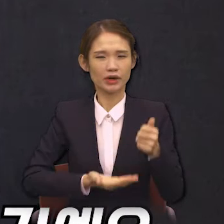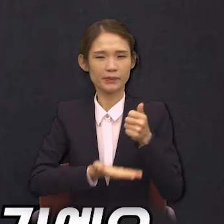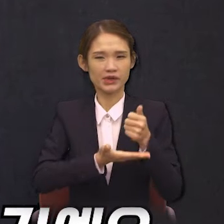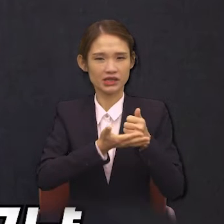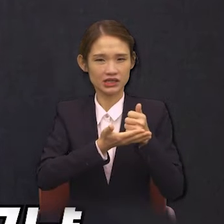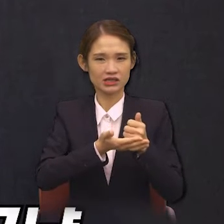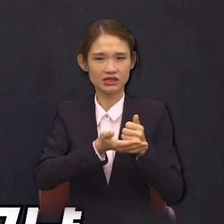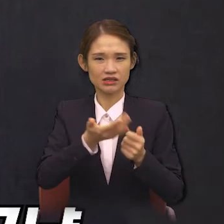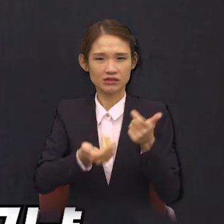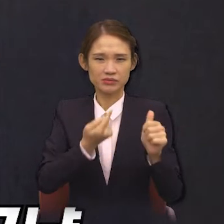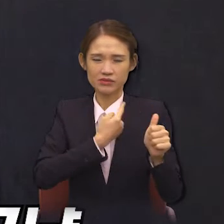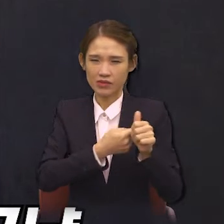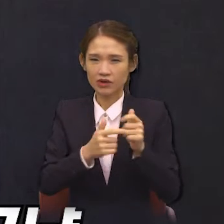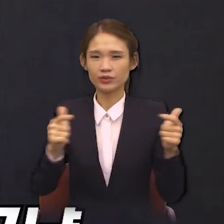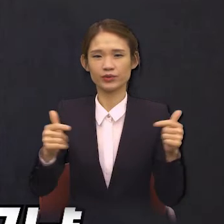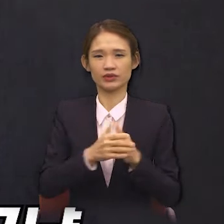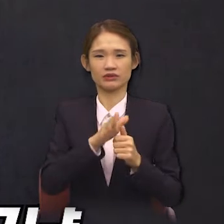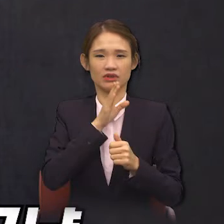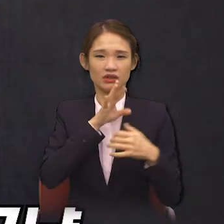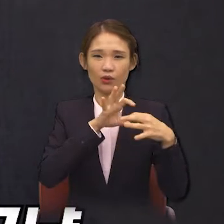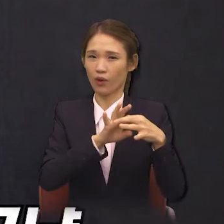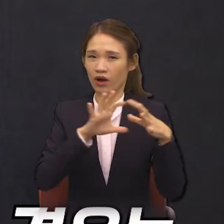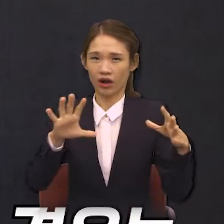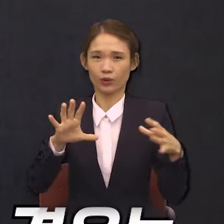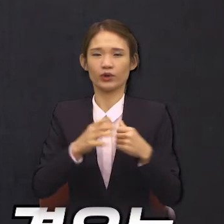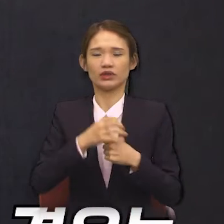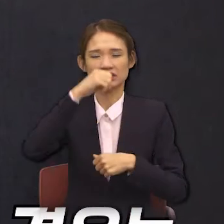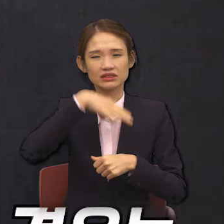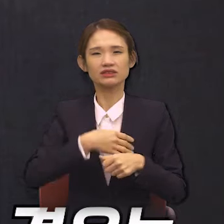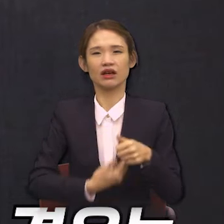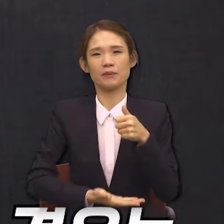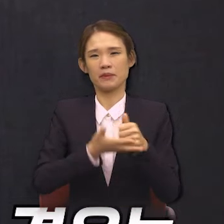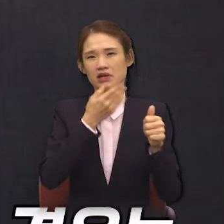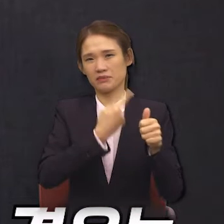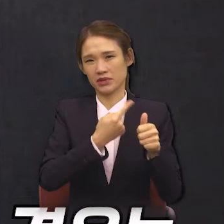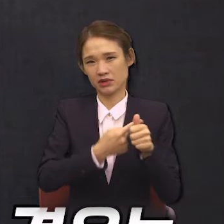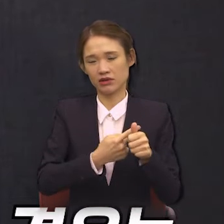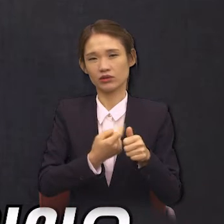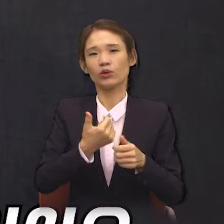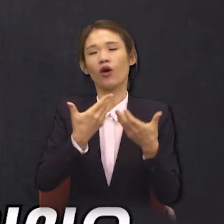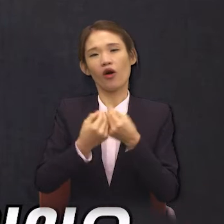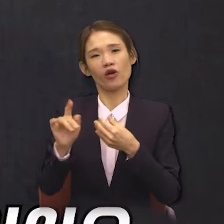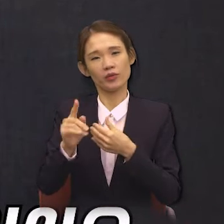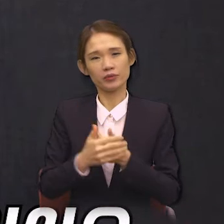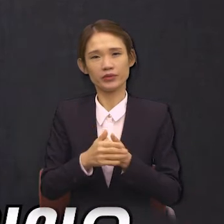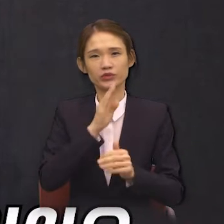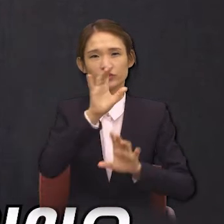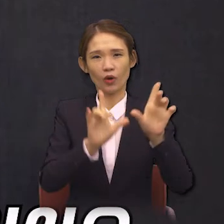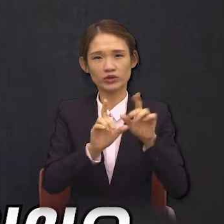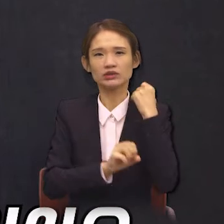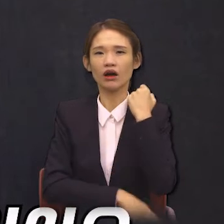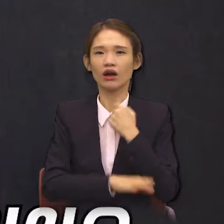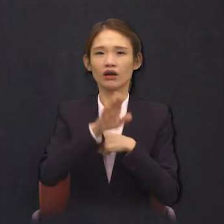그냥 비난인 거예요. 사실관계를 따지길 전에 그냥 비난인 경우들이 있고 또 어떤 경우는 현실에 좀 기반한